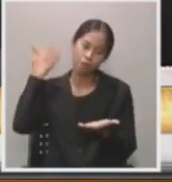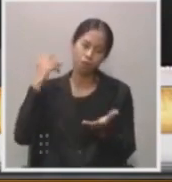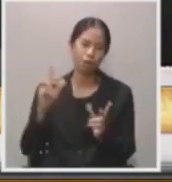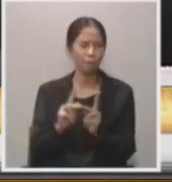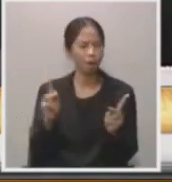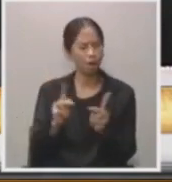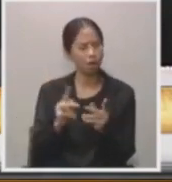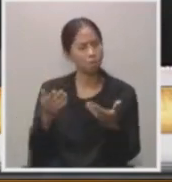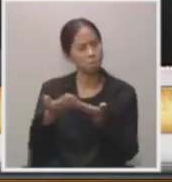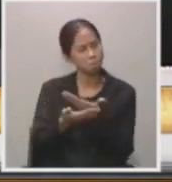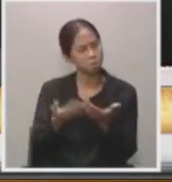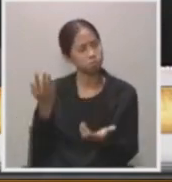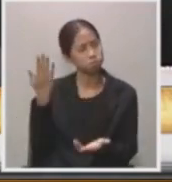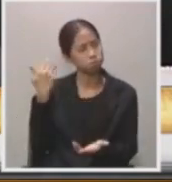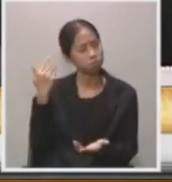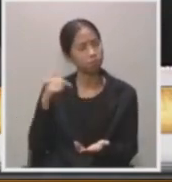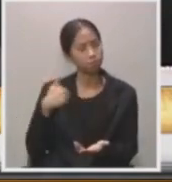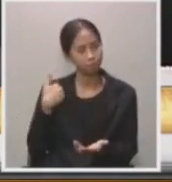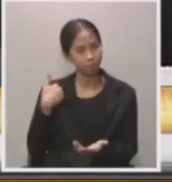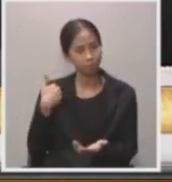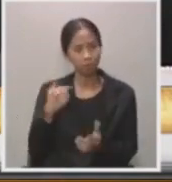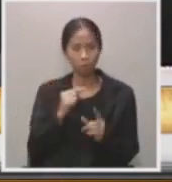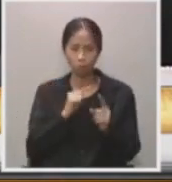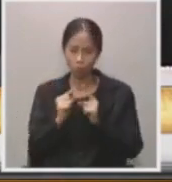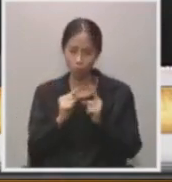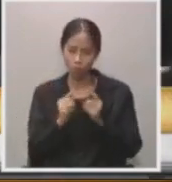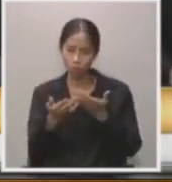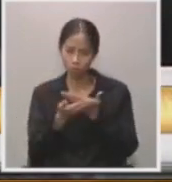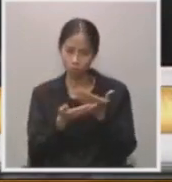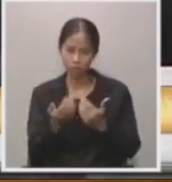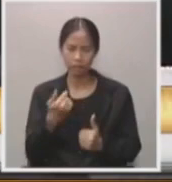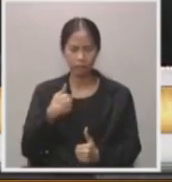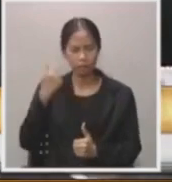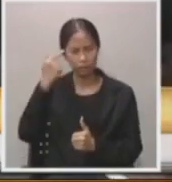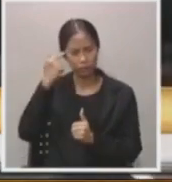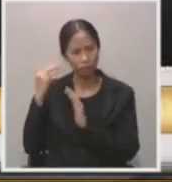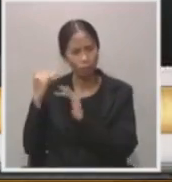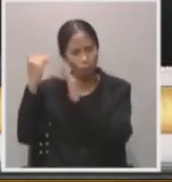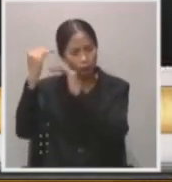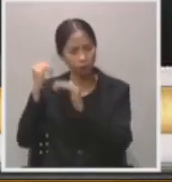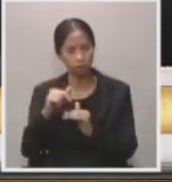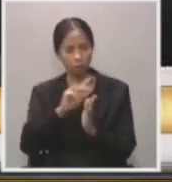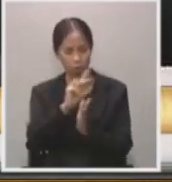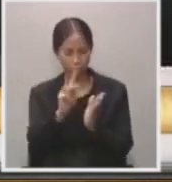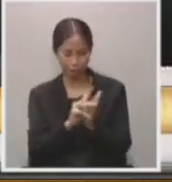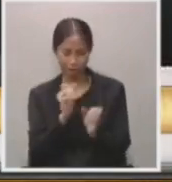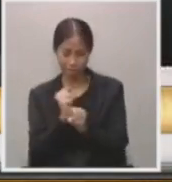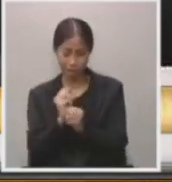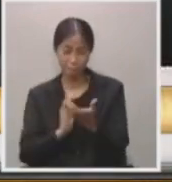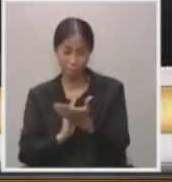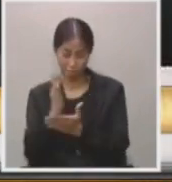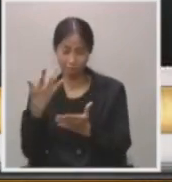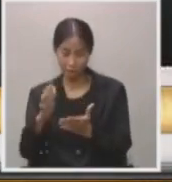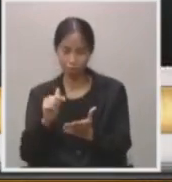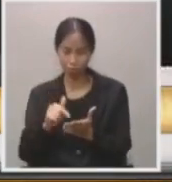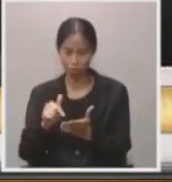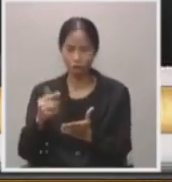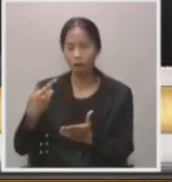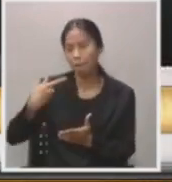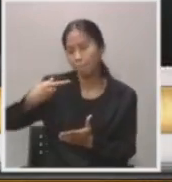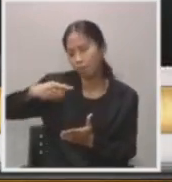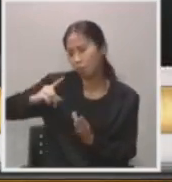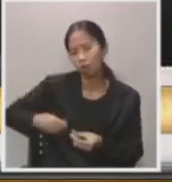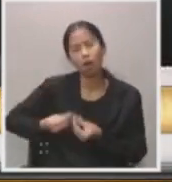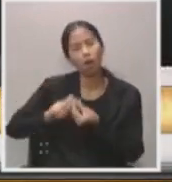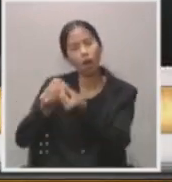ได้ว่าเราเคยมีการพูดกันว่าเราหวังว่ากฎหมายฉบับนี้จะก่อให้เกิดประโยชน์กับ